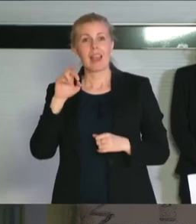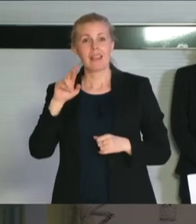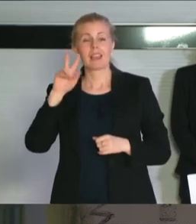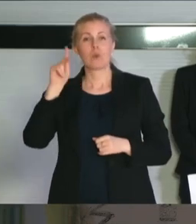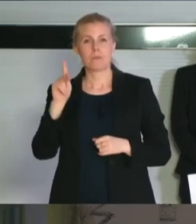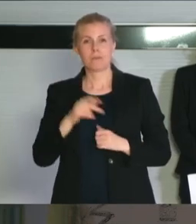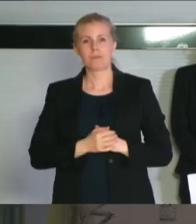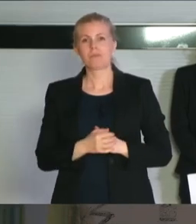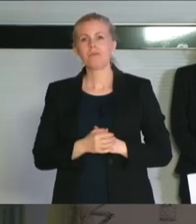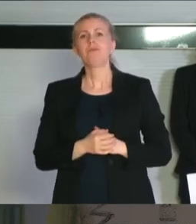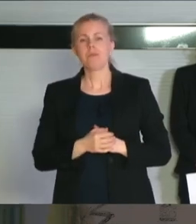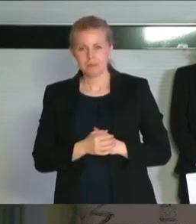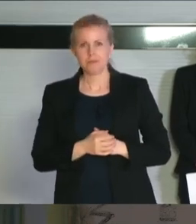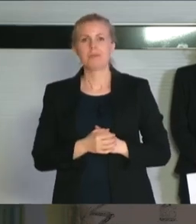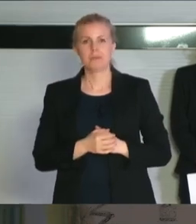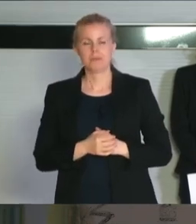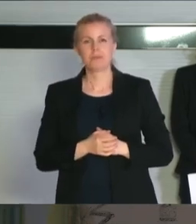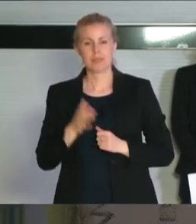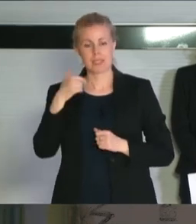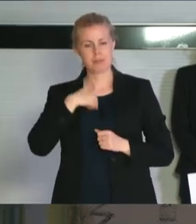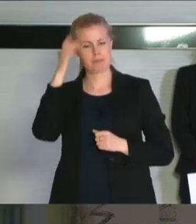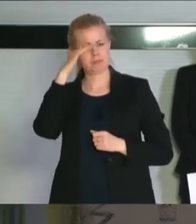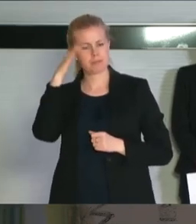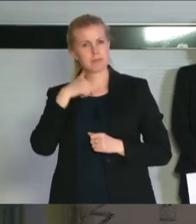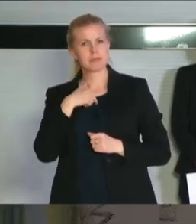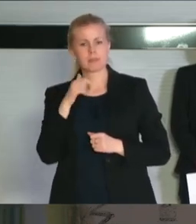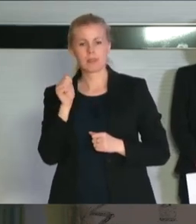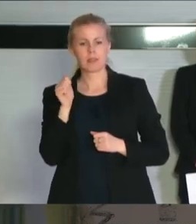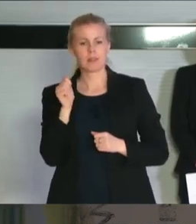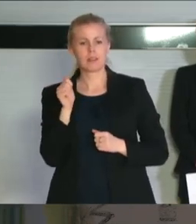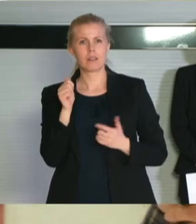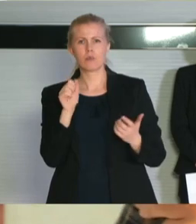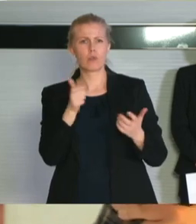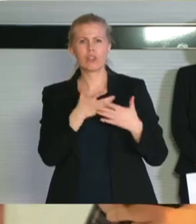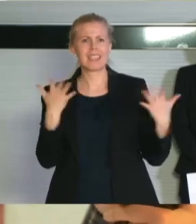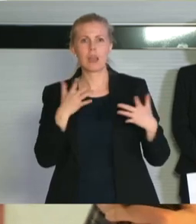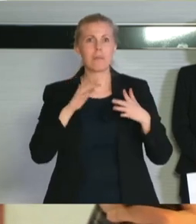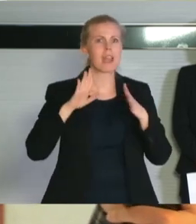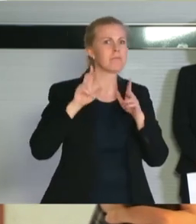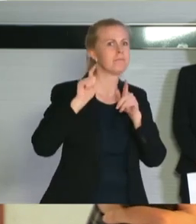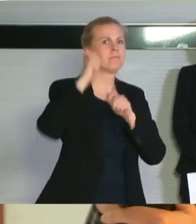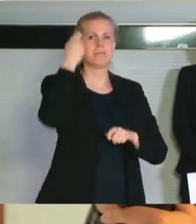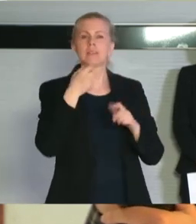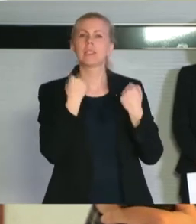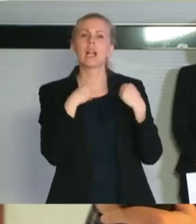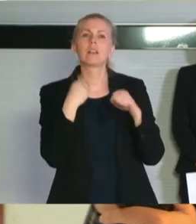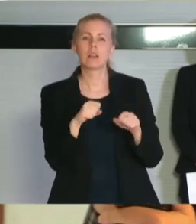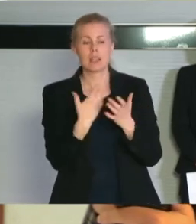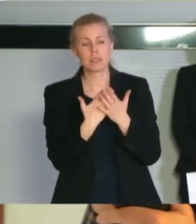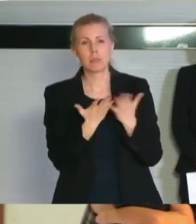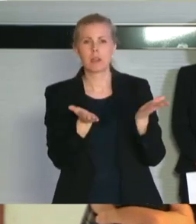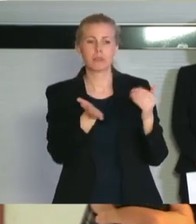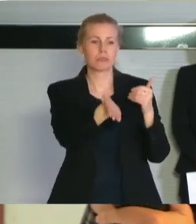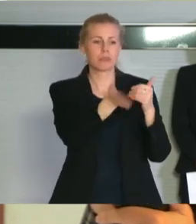Ja, Olav Døvik, NRK. Jeg lurte på hvorfor går man ikke lenger og innfører strengere tiltak, som for eksempel å stenge